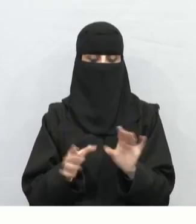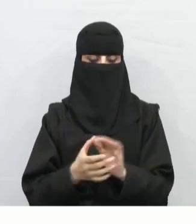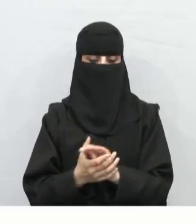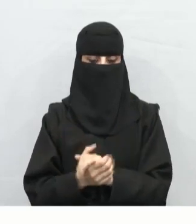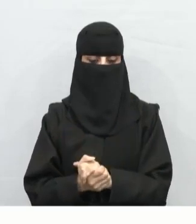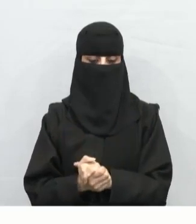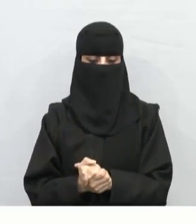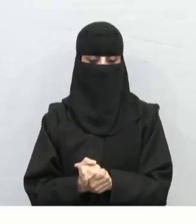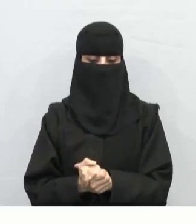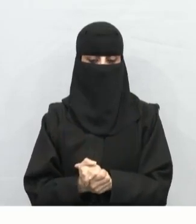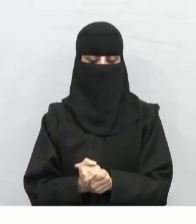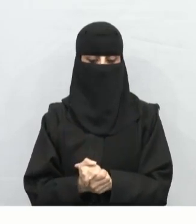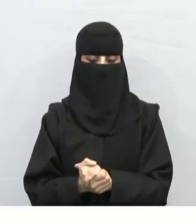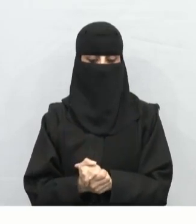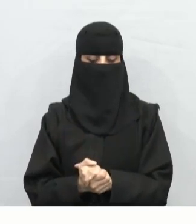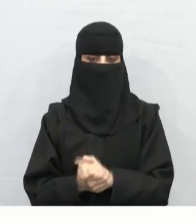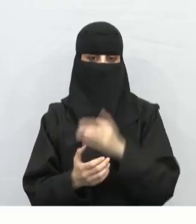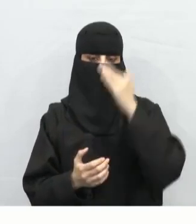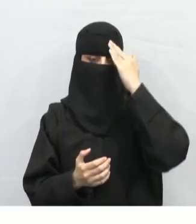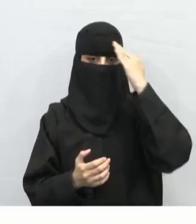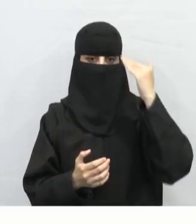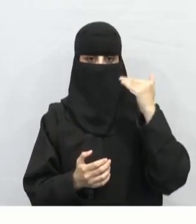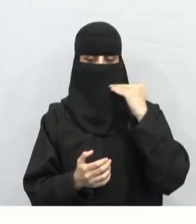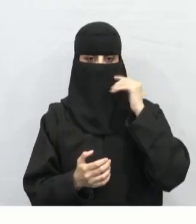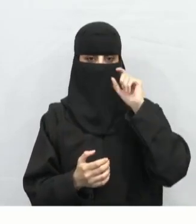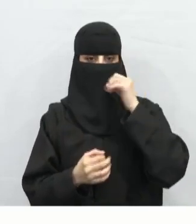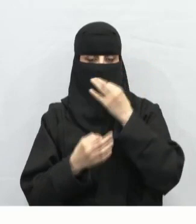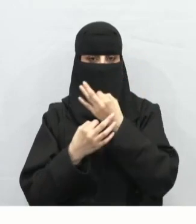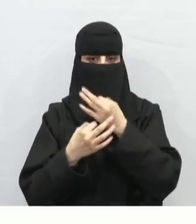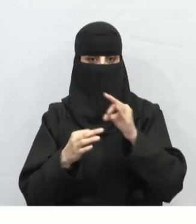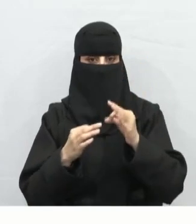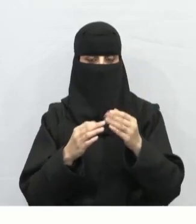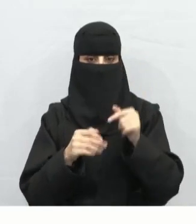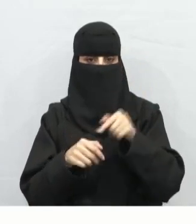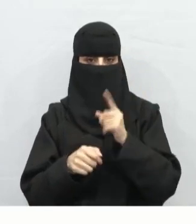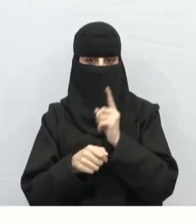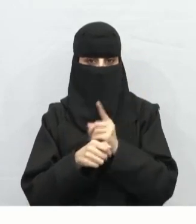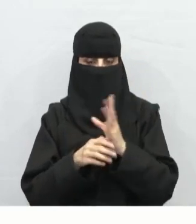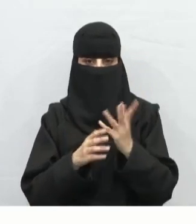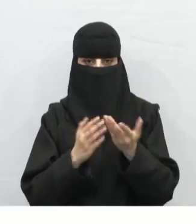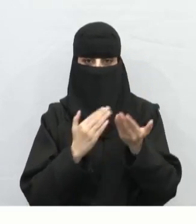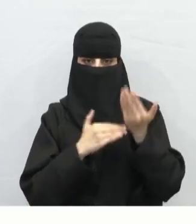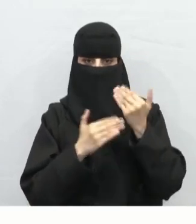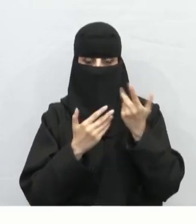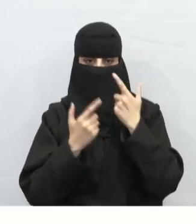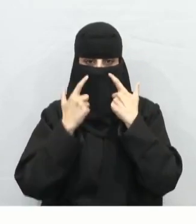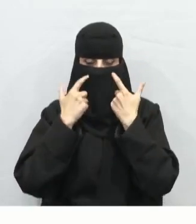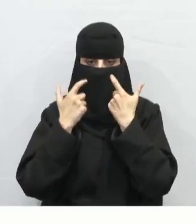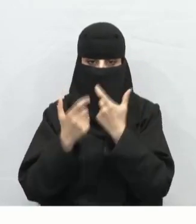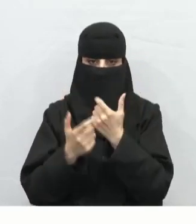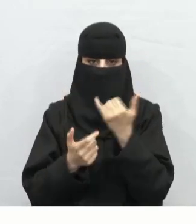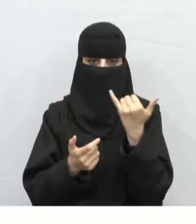شفاء للناس احبابي طلاب الطالبات ذكرت لكم قبل قليل اننا سنركز على